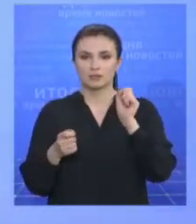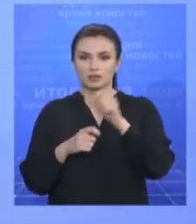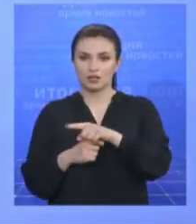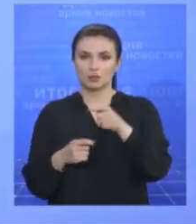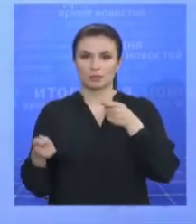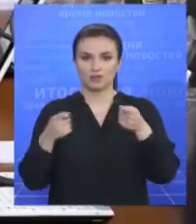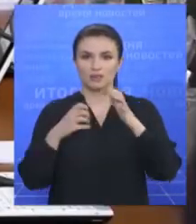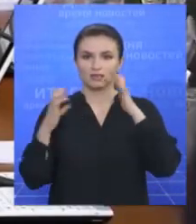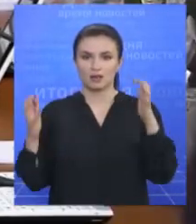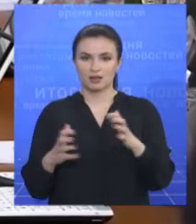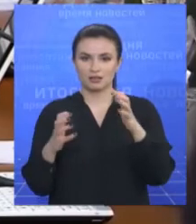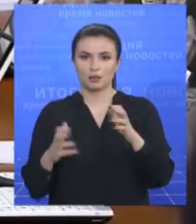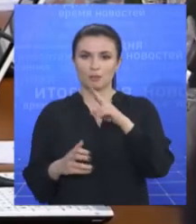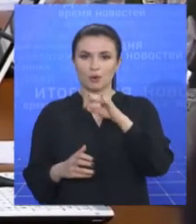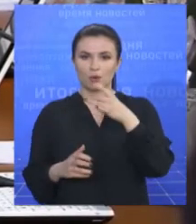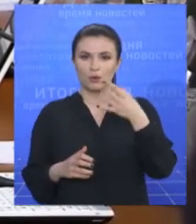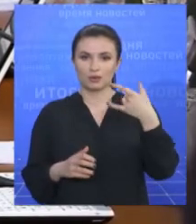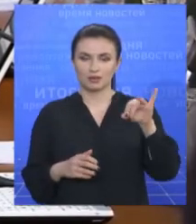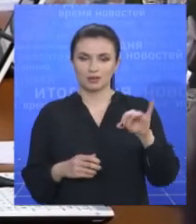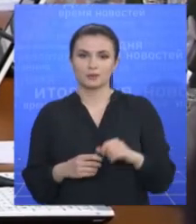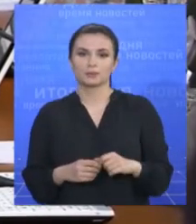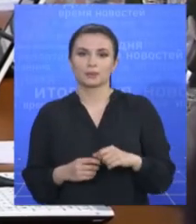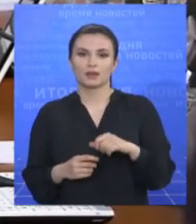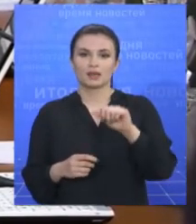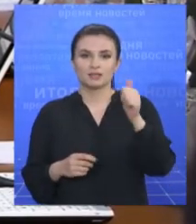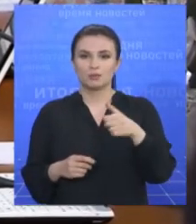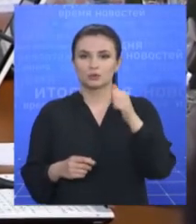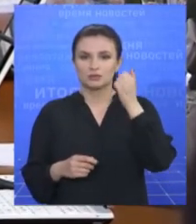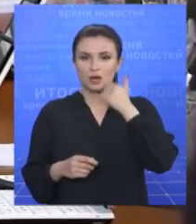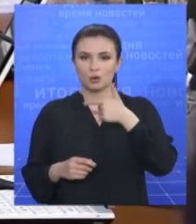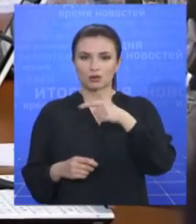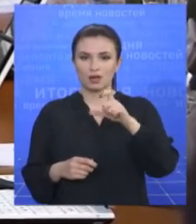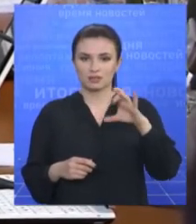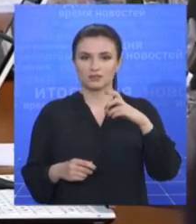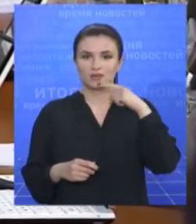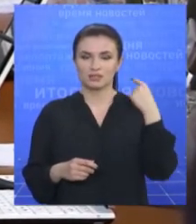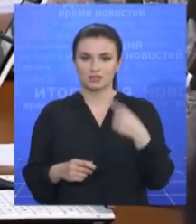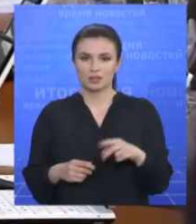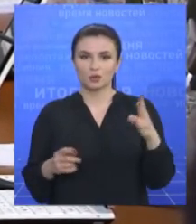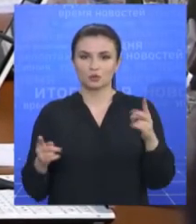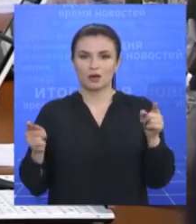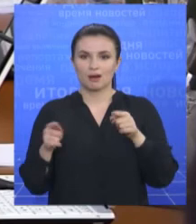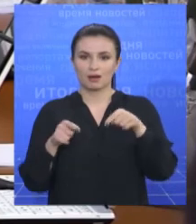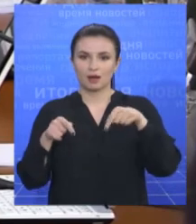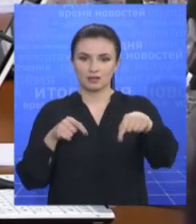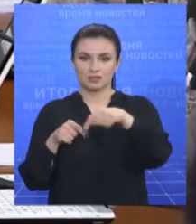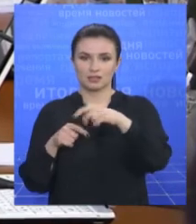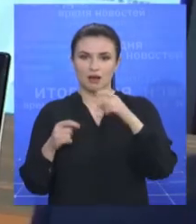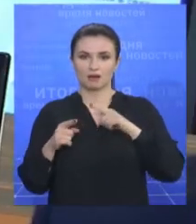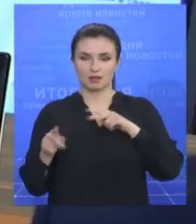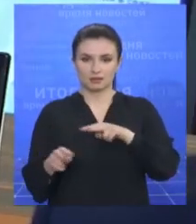сохранить гидроэлектростанцию в поселке Пороги Саткинского района, самую старую ГЭС в России. Необходимо утвердить границы охранной